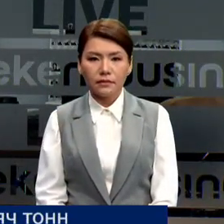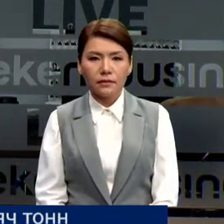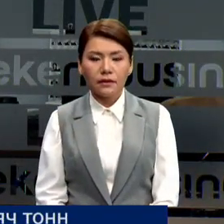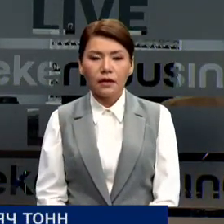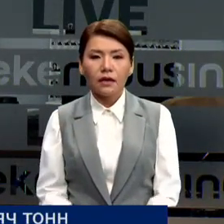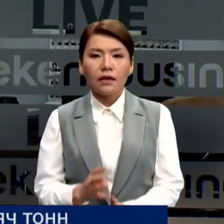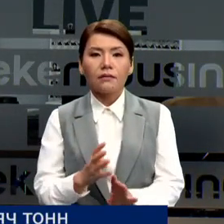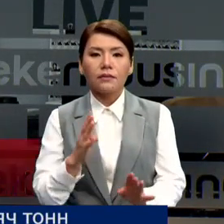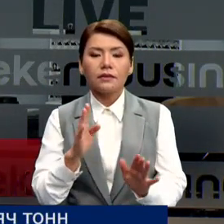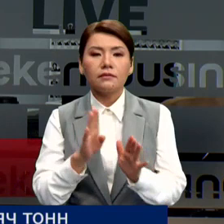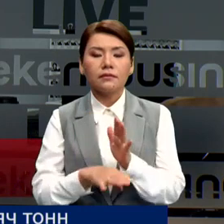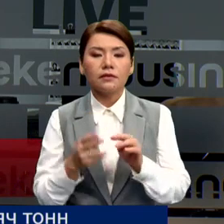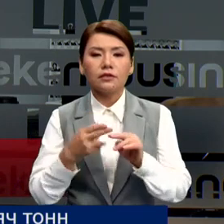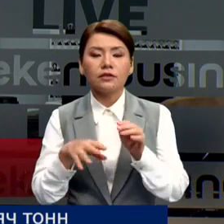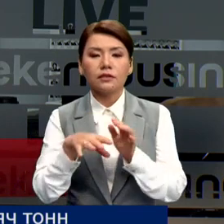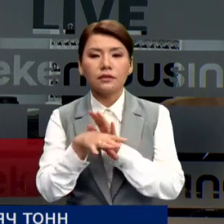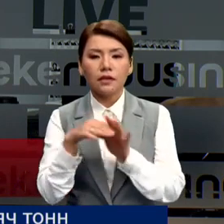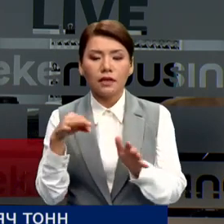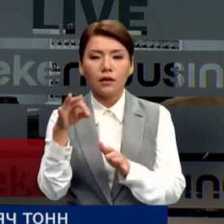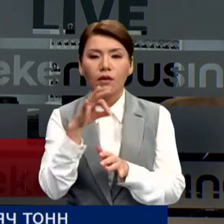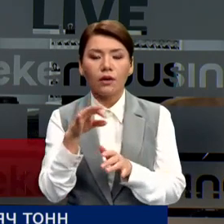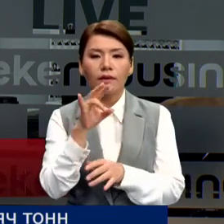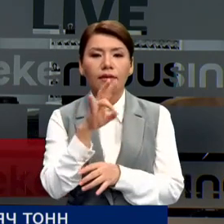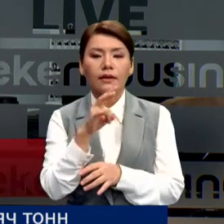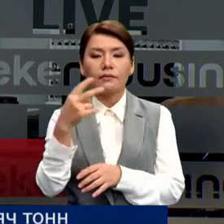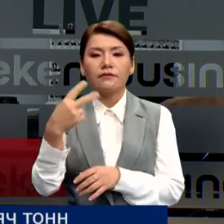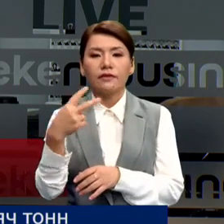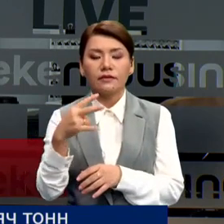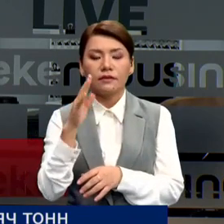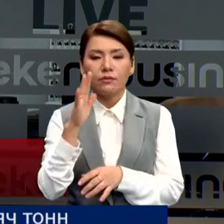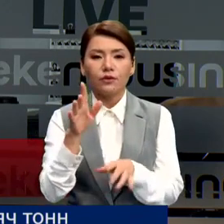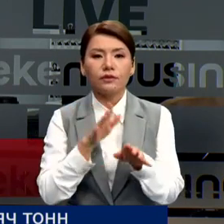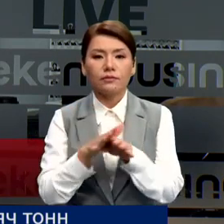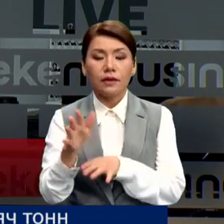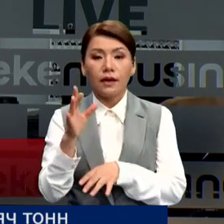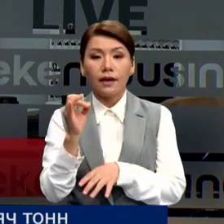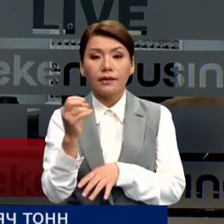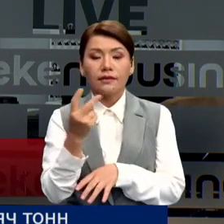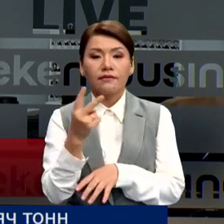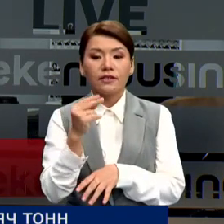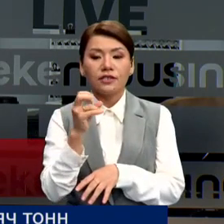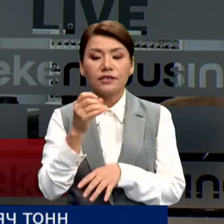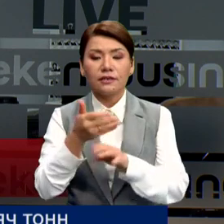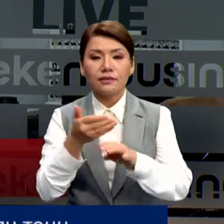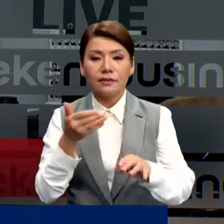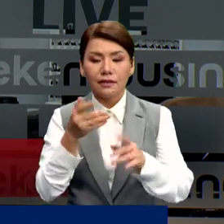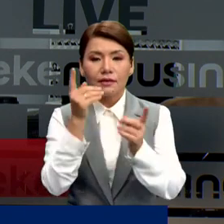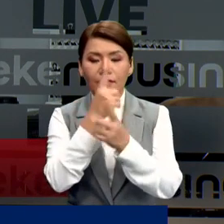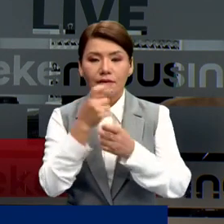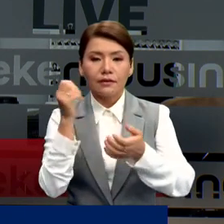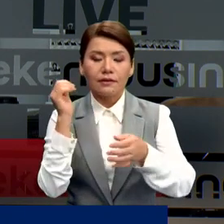Кезектен тыс президент сайлауы қарашаның 20-сы өтеді. Қасым Жомарт Тоқаев осыдан 2 сағат бұрын тиісті жарлыққа қол